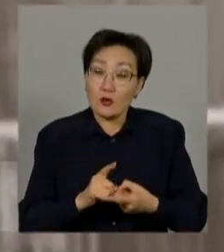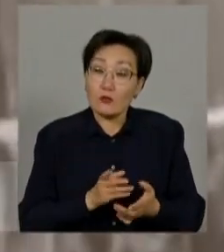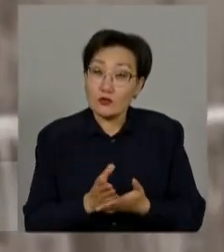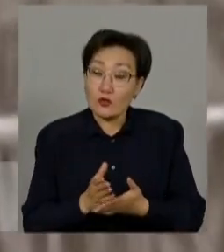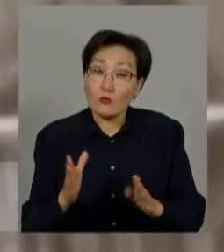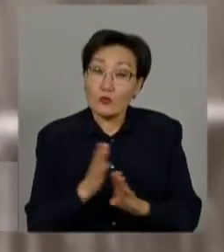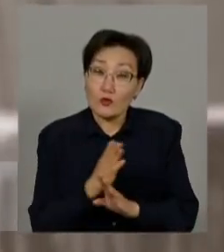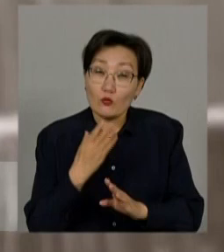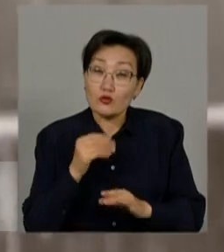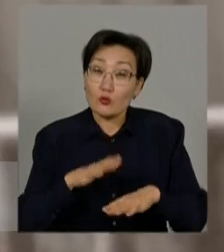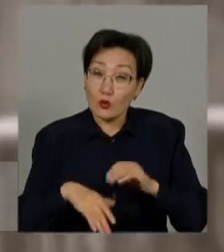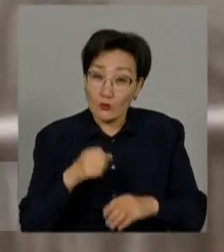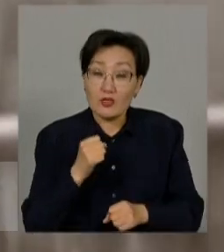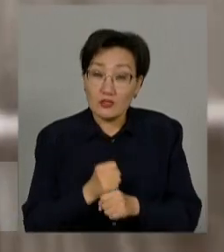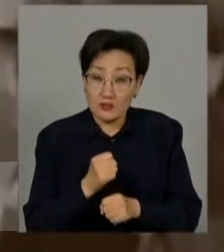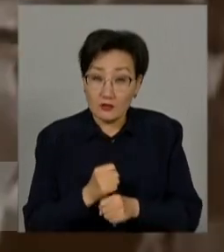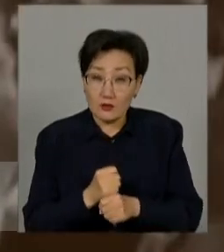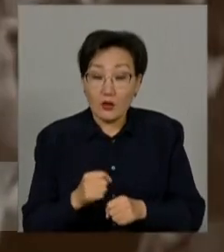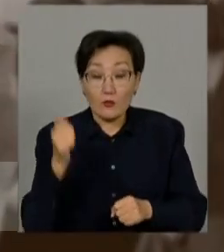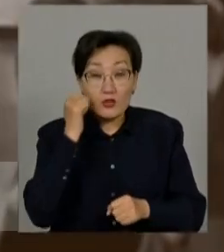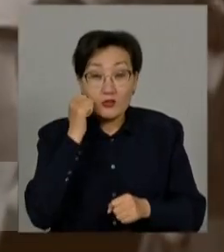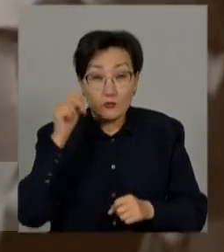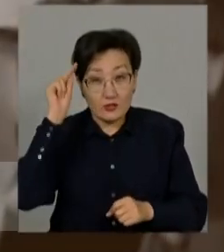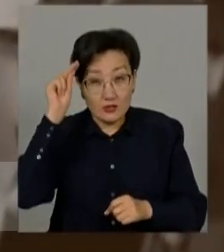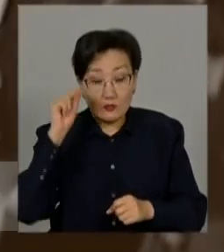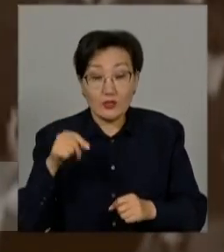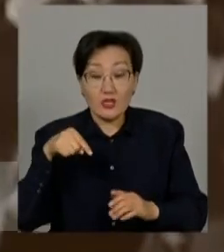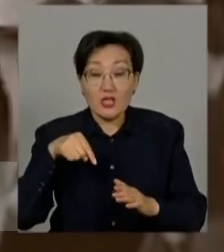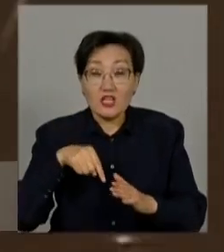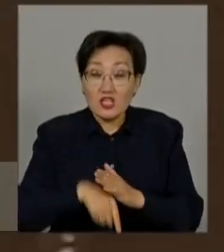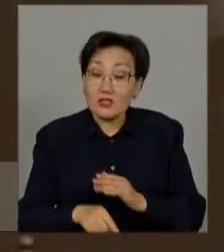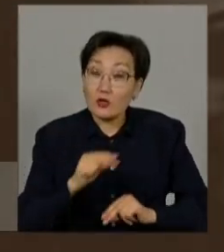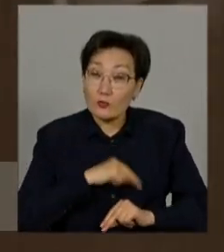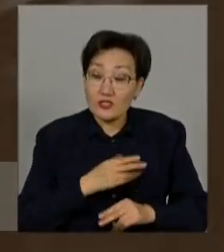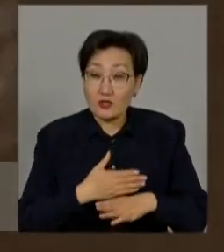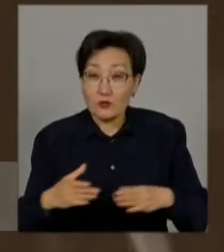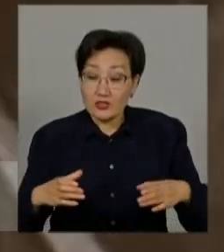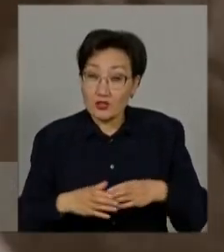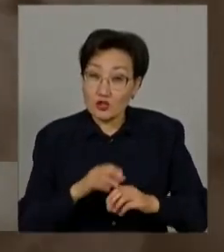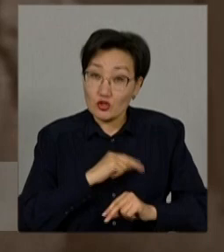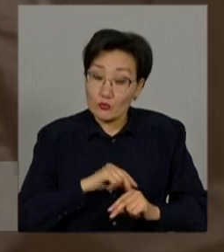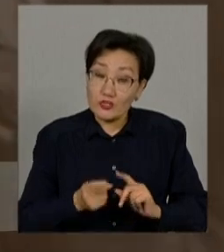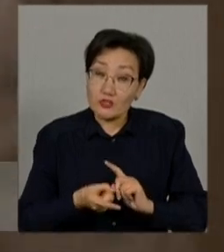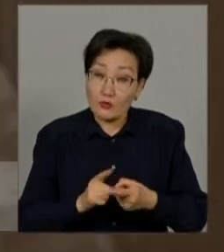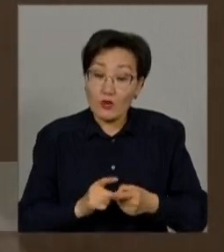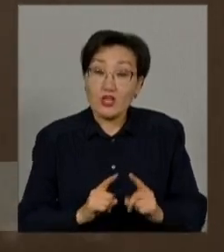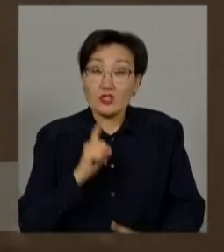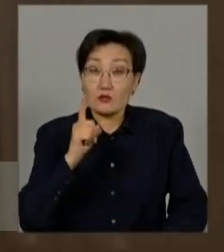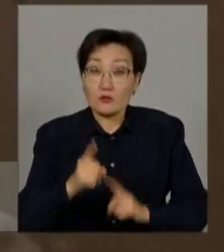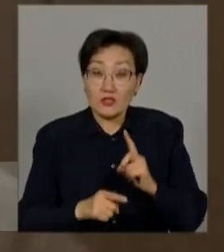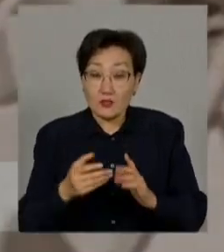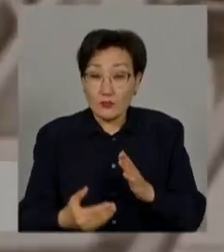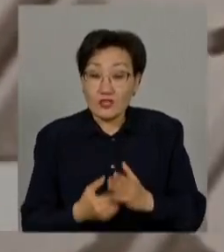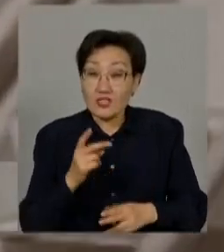тағдырын өз қолымен жасағандардың бірі. Мәскеуде оқып, шахтада еңбек етіп, кейін партиялық жұмысқа ауысады. Жезқазған кен